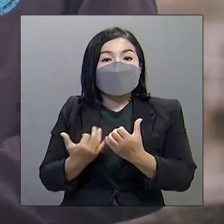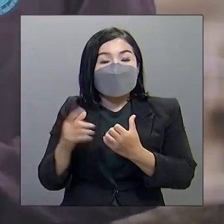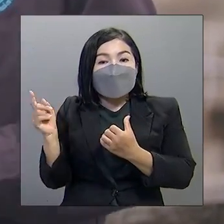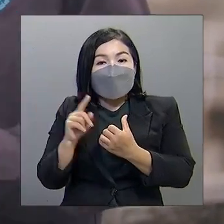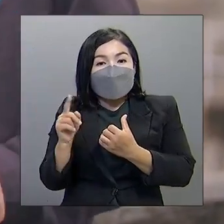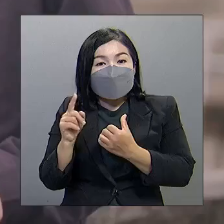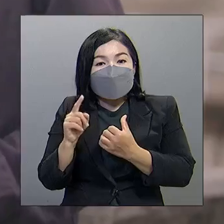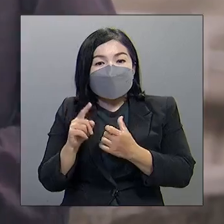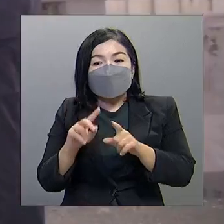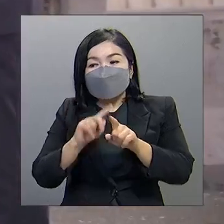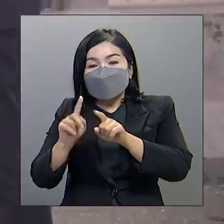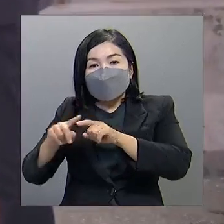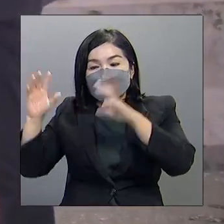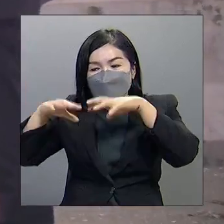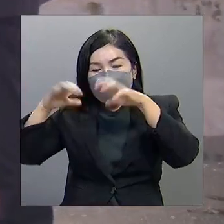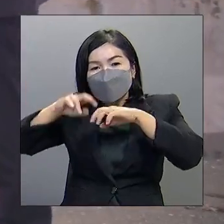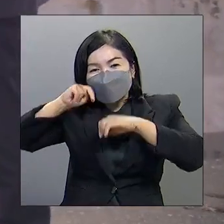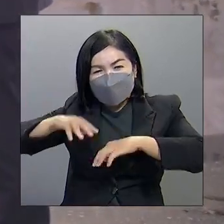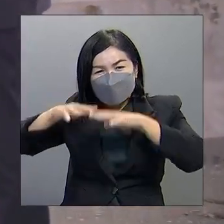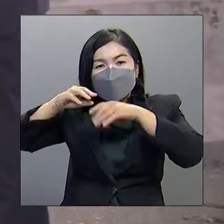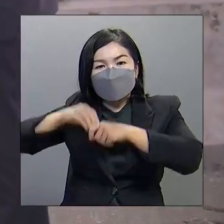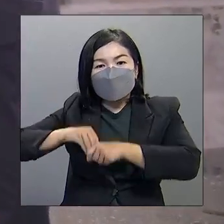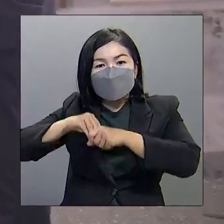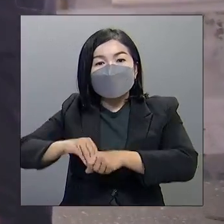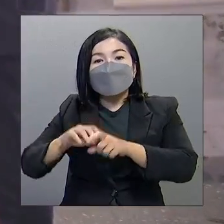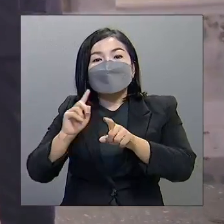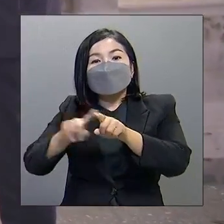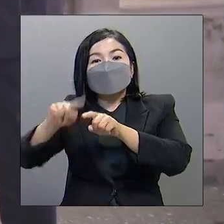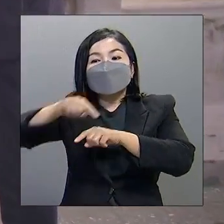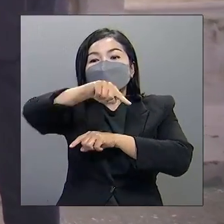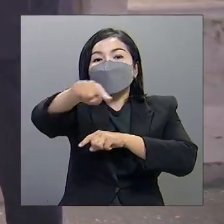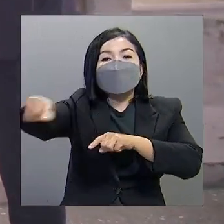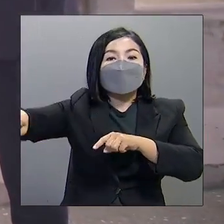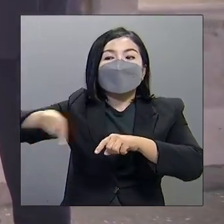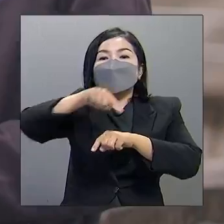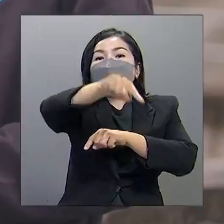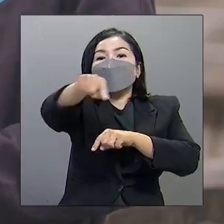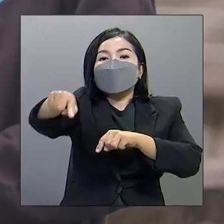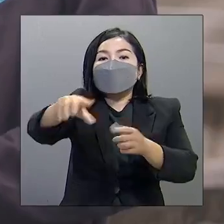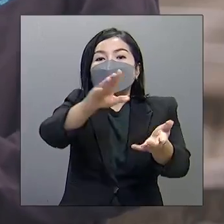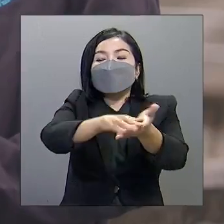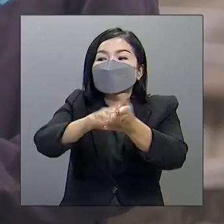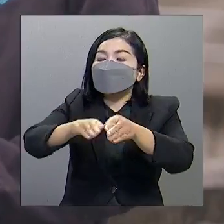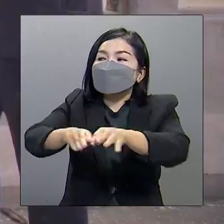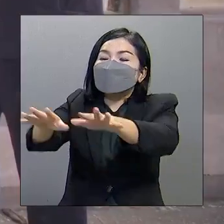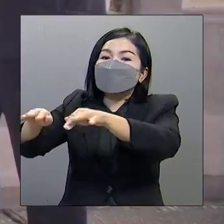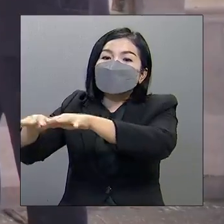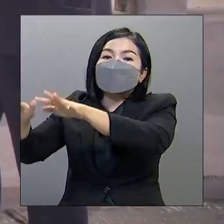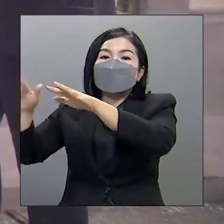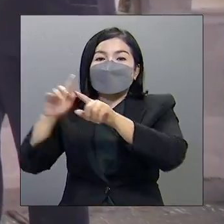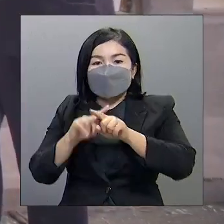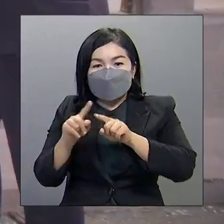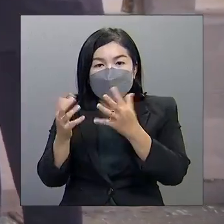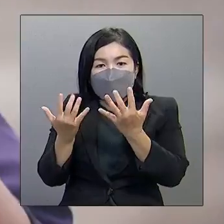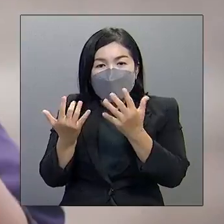เองรับภาระน้ำฝนมากก็จะให้โอกาสพื้นที่รอบๆเนี่ยระบายน้ำออกมาในระบบเพื่อที่จะเตรียมการสำหรับที่จะรับ